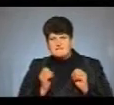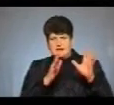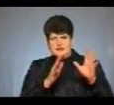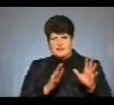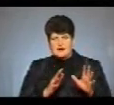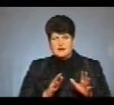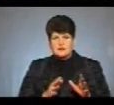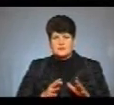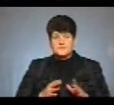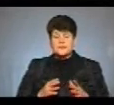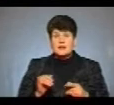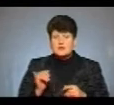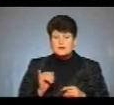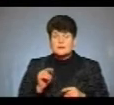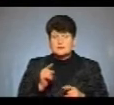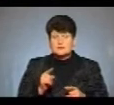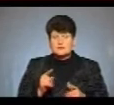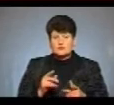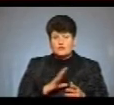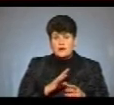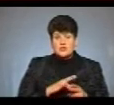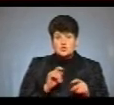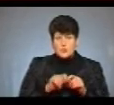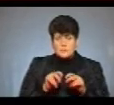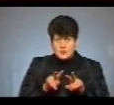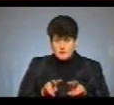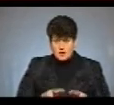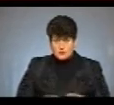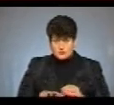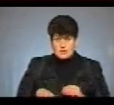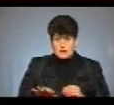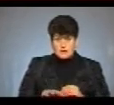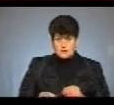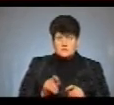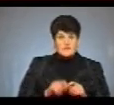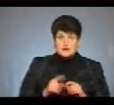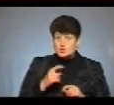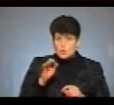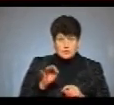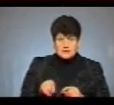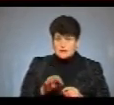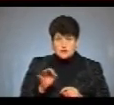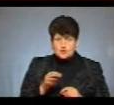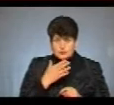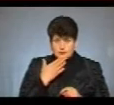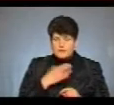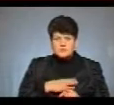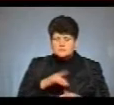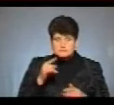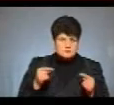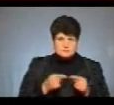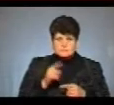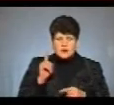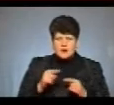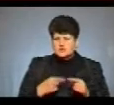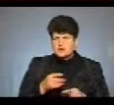І бувало таке, що вони обстежують, наприклад, ділянку, обстежили 100%, що там немає, вони були впевнені, а